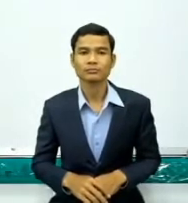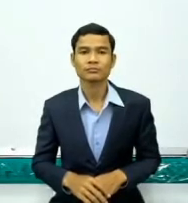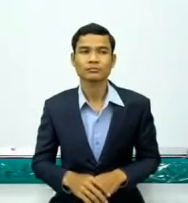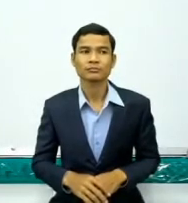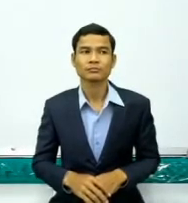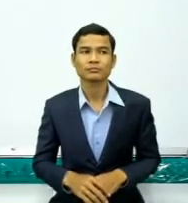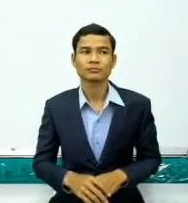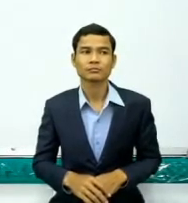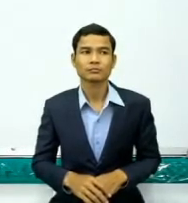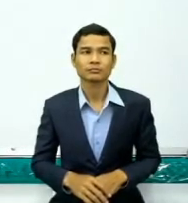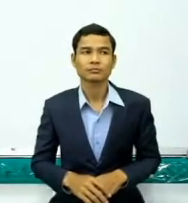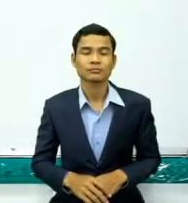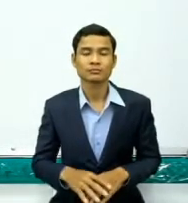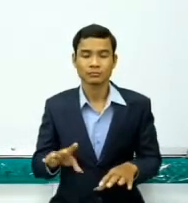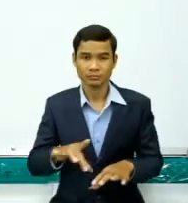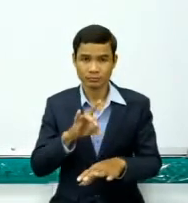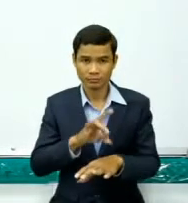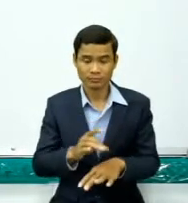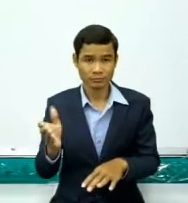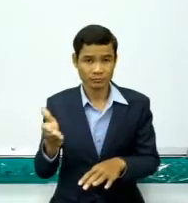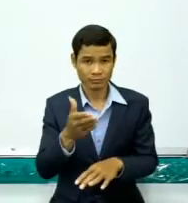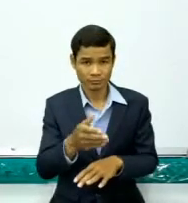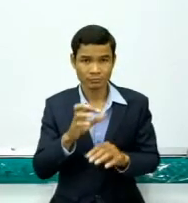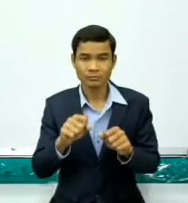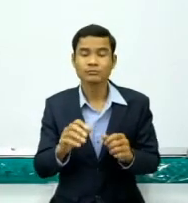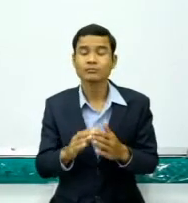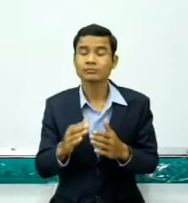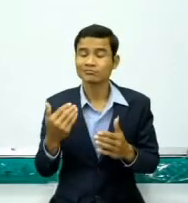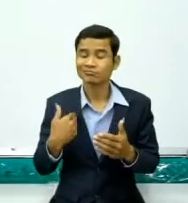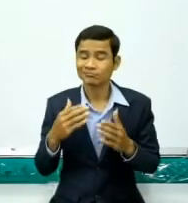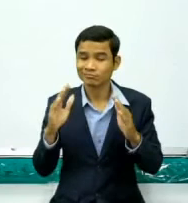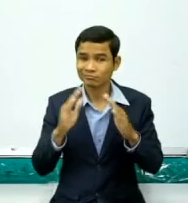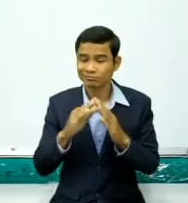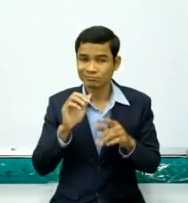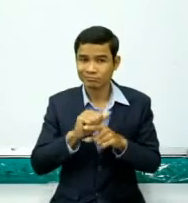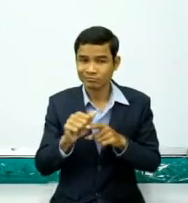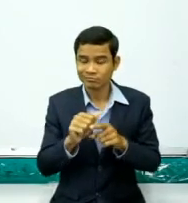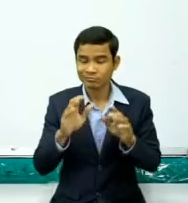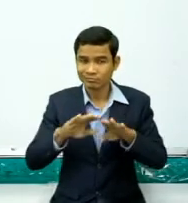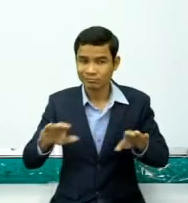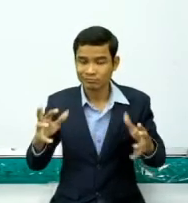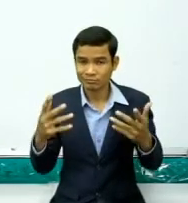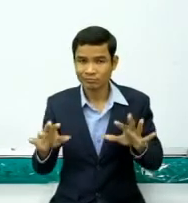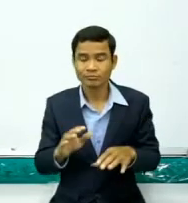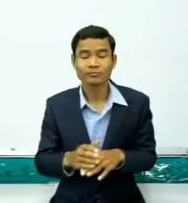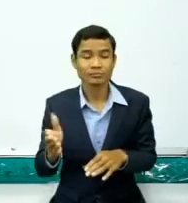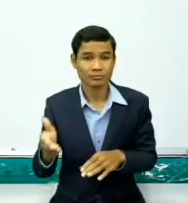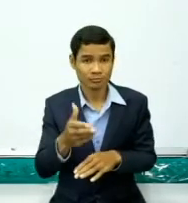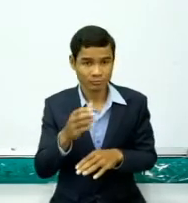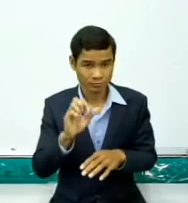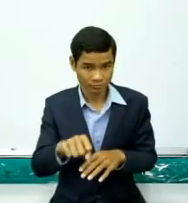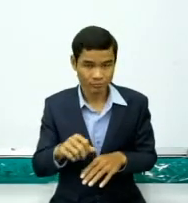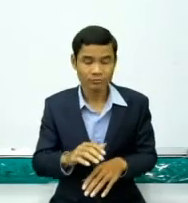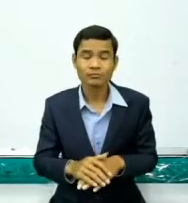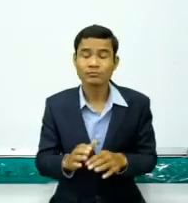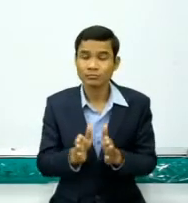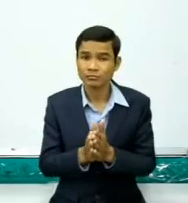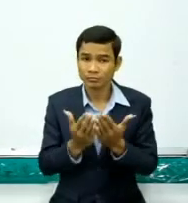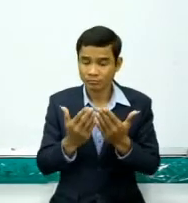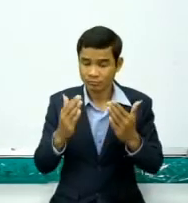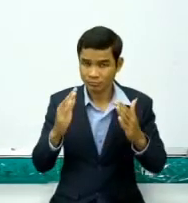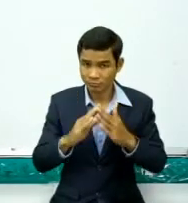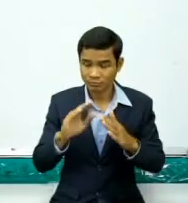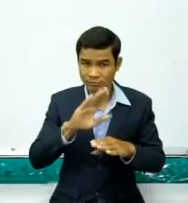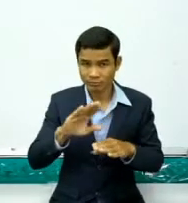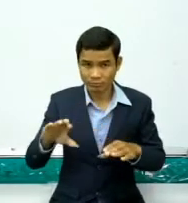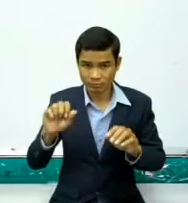Chà. Tập bên này con tình ọc nên bàn tìm cái cáp tèo bỏ con hai đứa nữ. Chà, con tình ọc nên con bác cái cáp tèo bỏ con